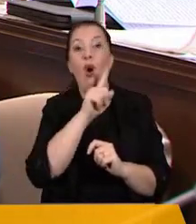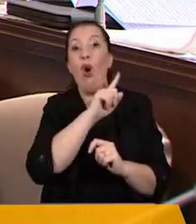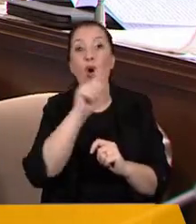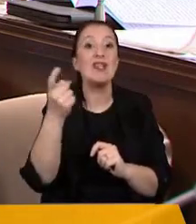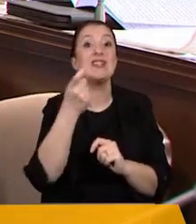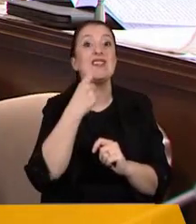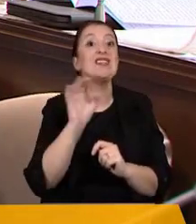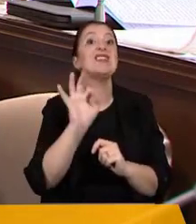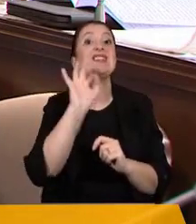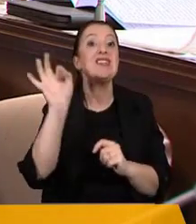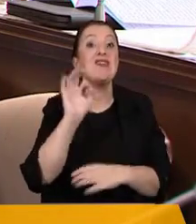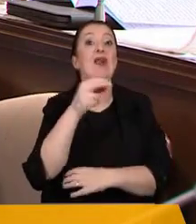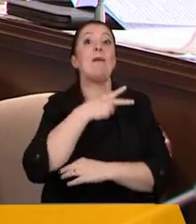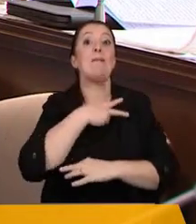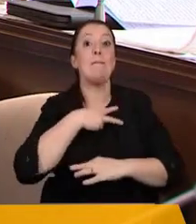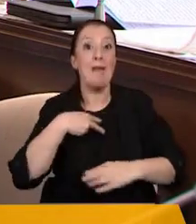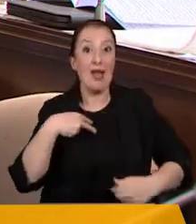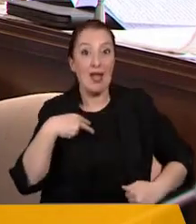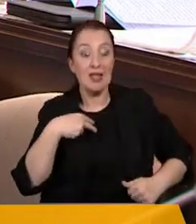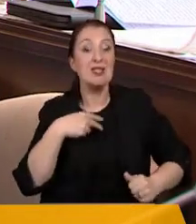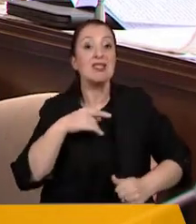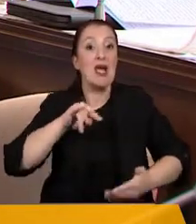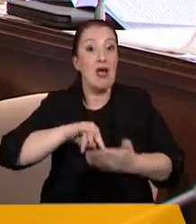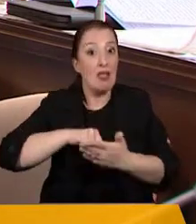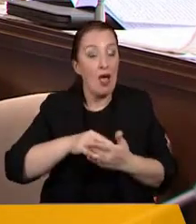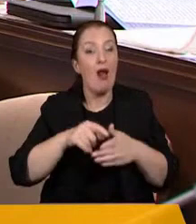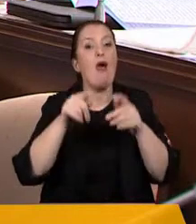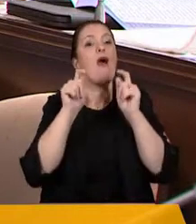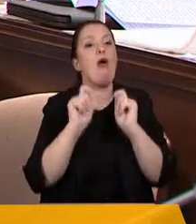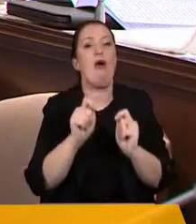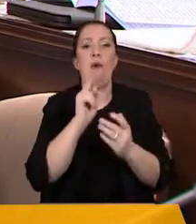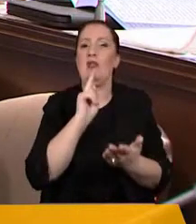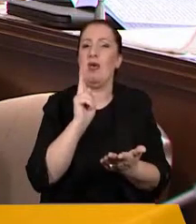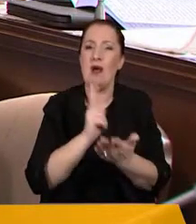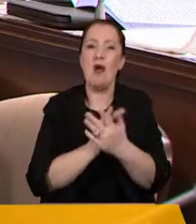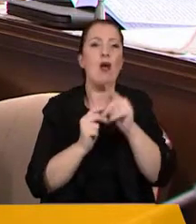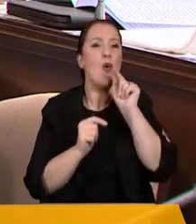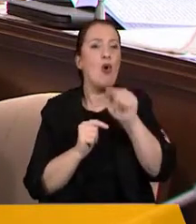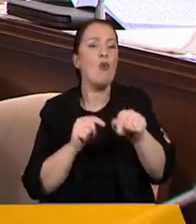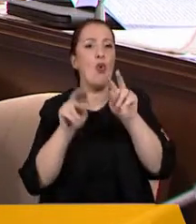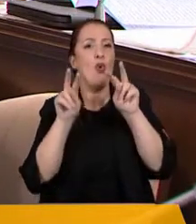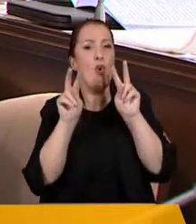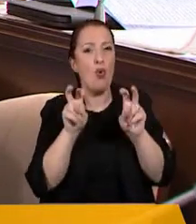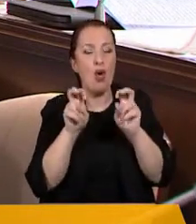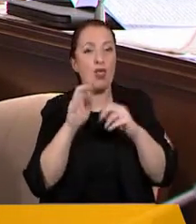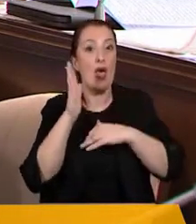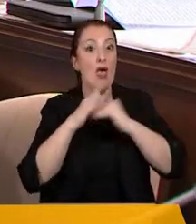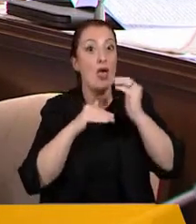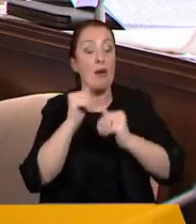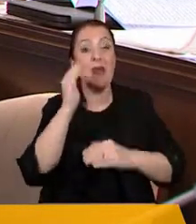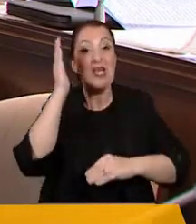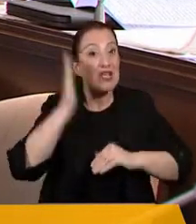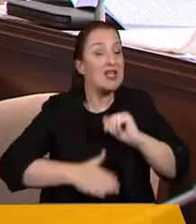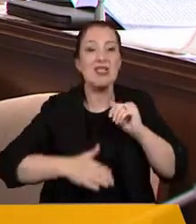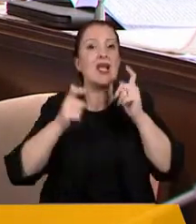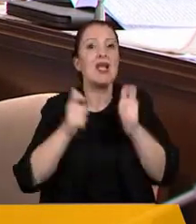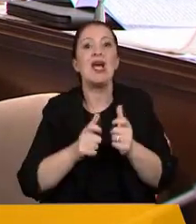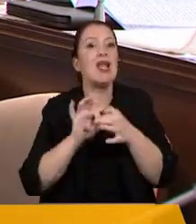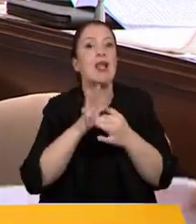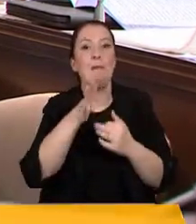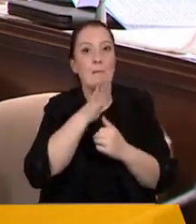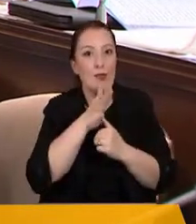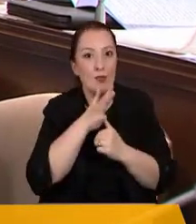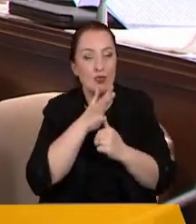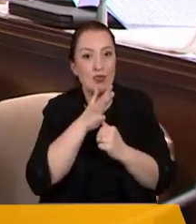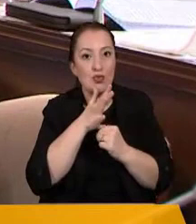10 yıl Silivri Belediyesi'ni idare eden irade bu konuda, bakın yapı yasaklı alan nedir biliyor musunuz?